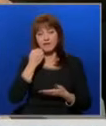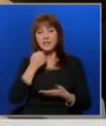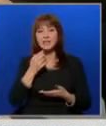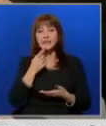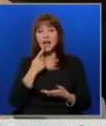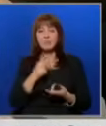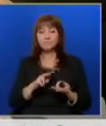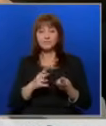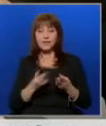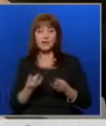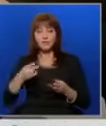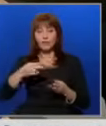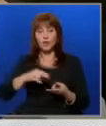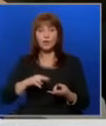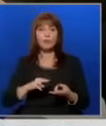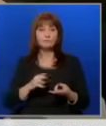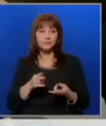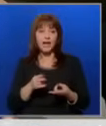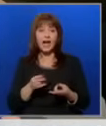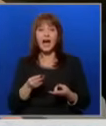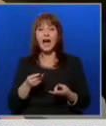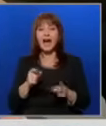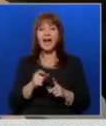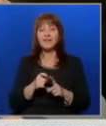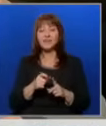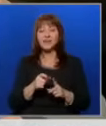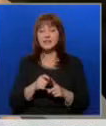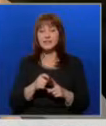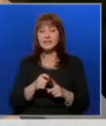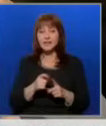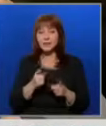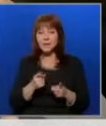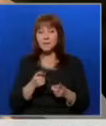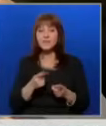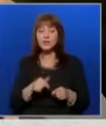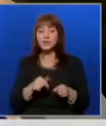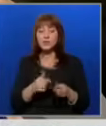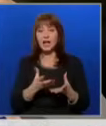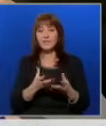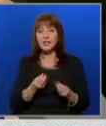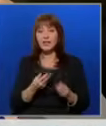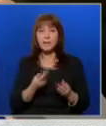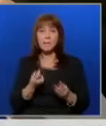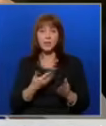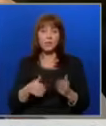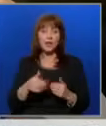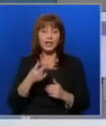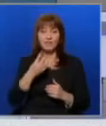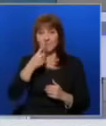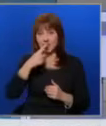рефинансиране. Знаете, до година имаме падежираща емисия за 1,5 милиарда евро. Сега взехме малко над 2 милиарда евро.